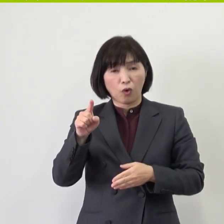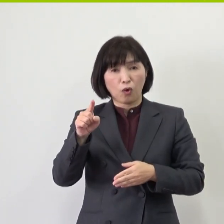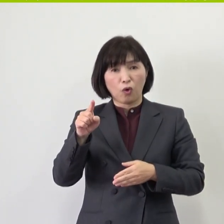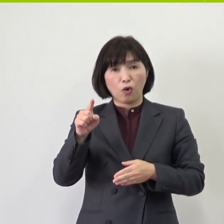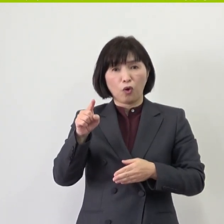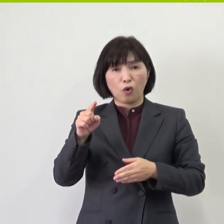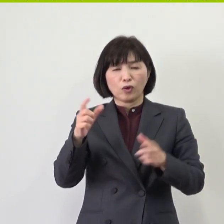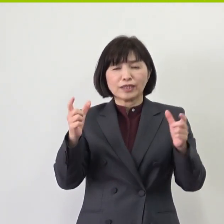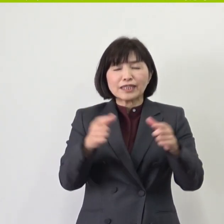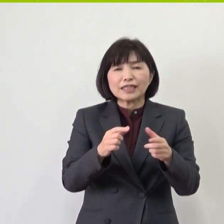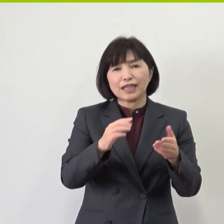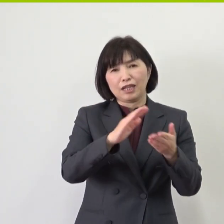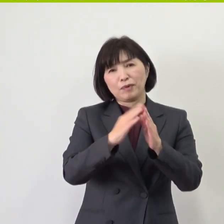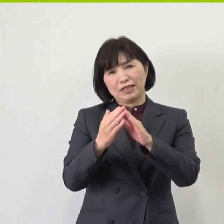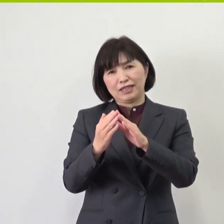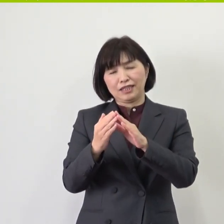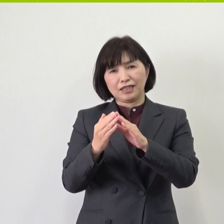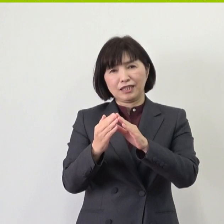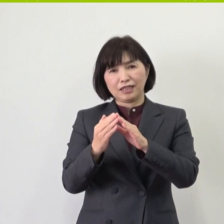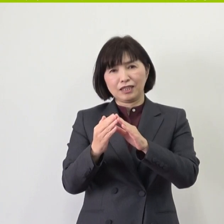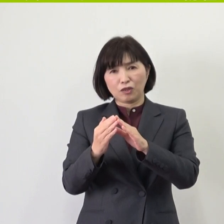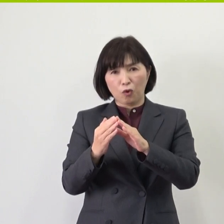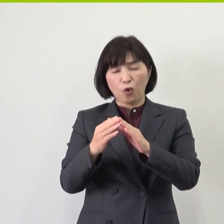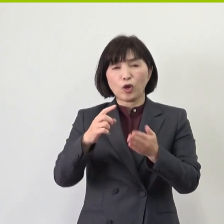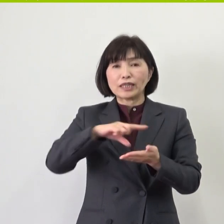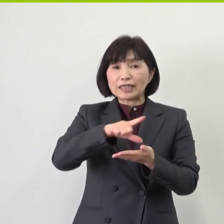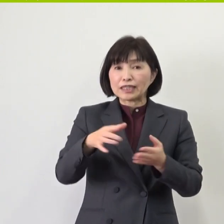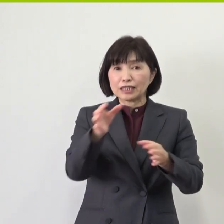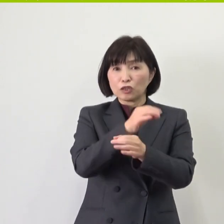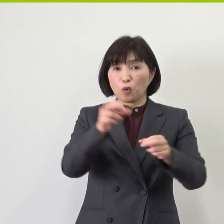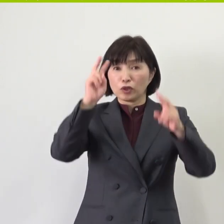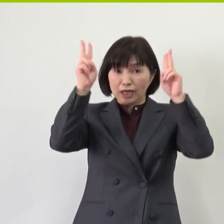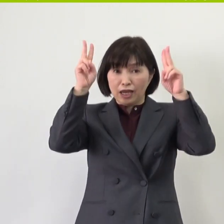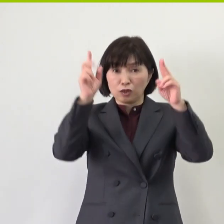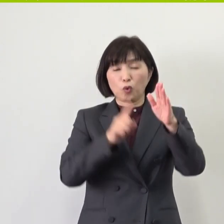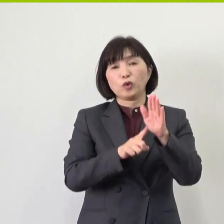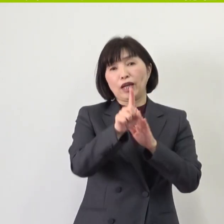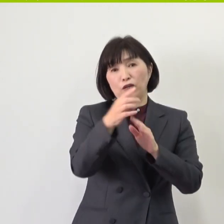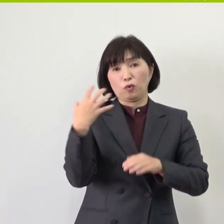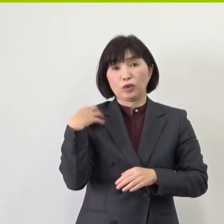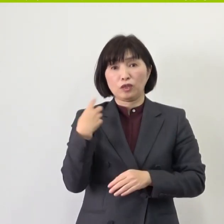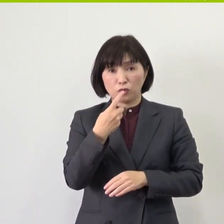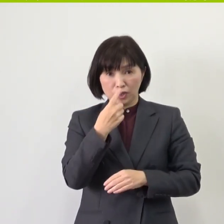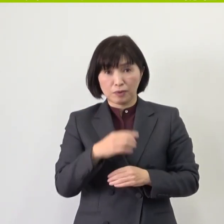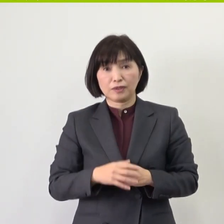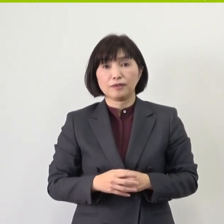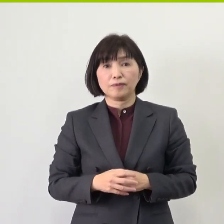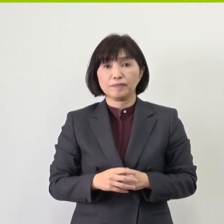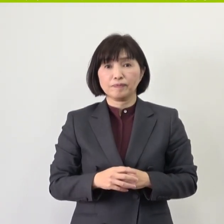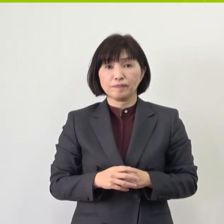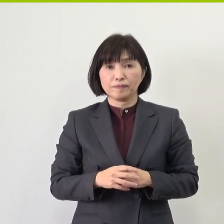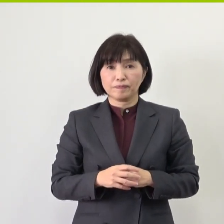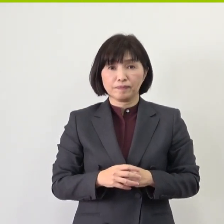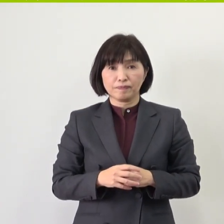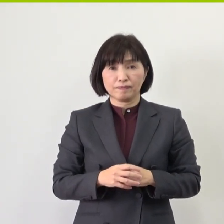という人口1万7000人の小さな町の、地域商社の代表をやっております。